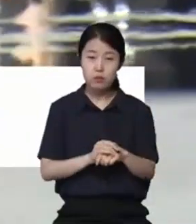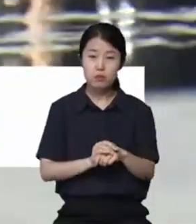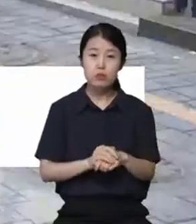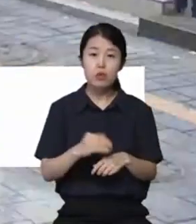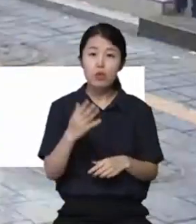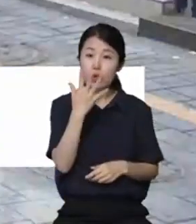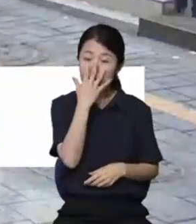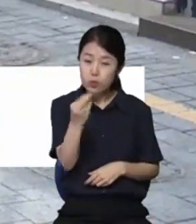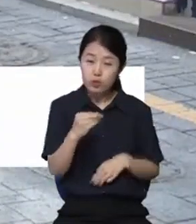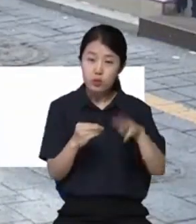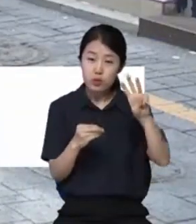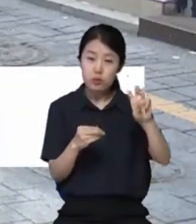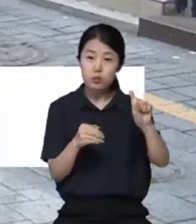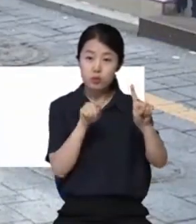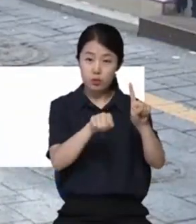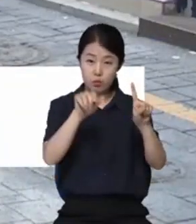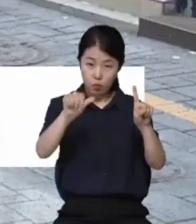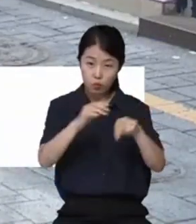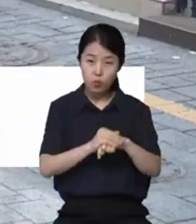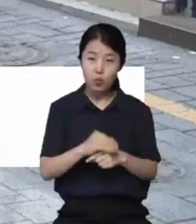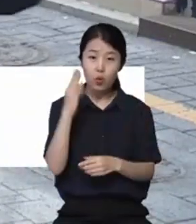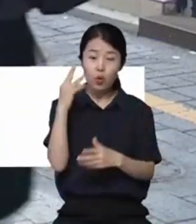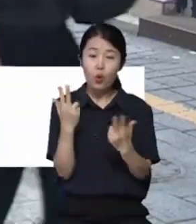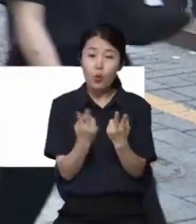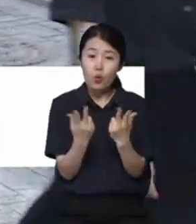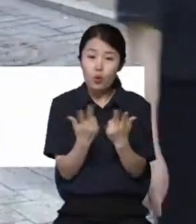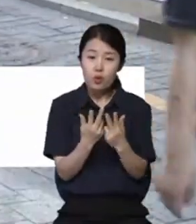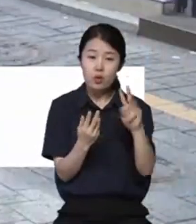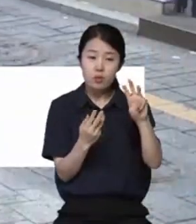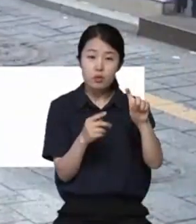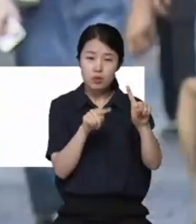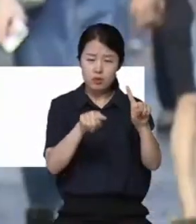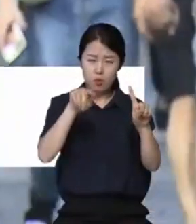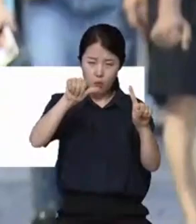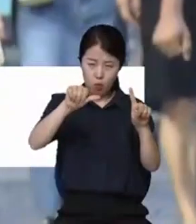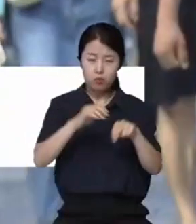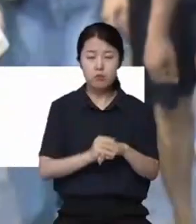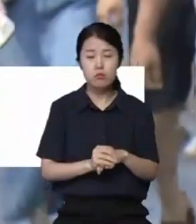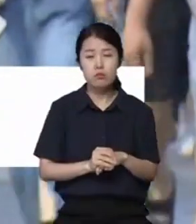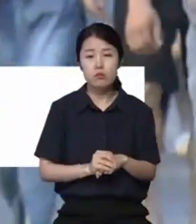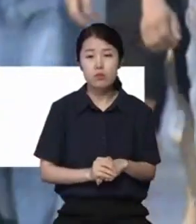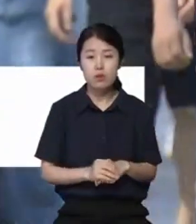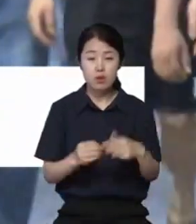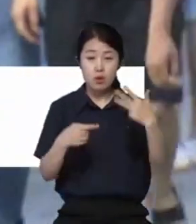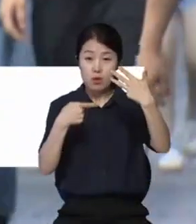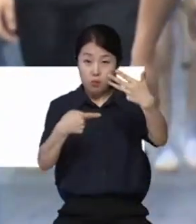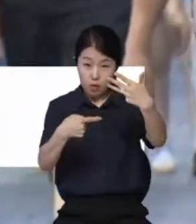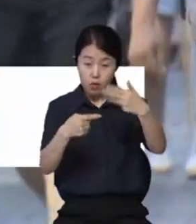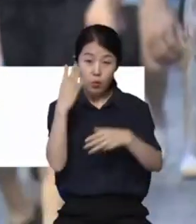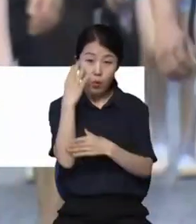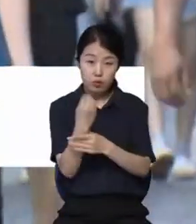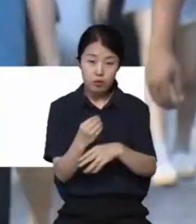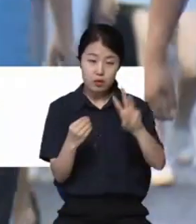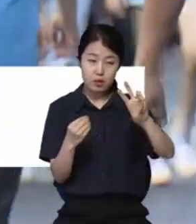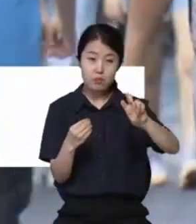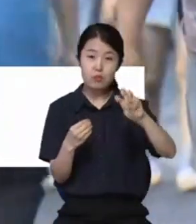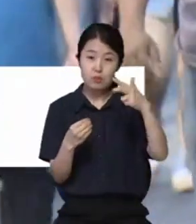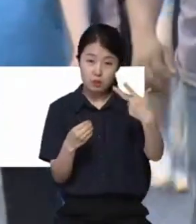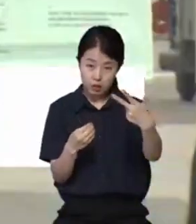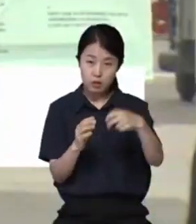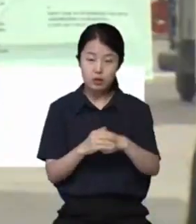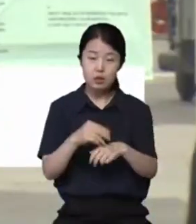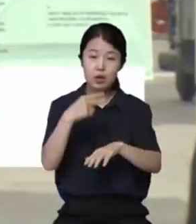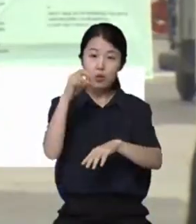순천항전 35.1도 곡성 34.9도 등을 기록했습니다 8월에 첫날인 내일도 화순위 37도